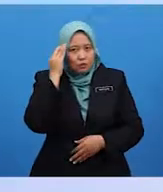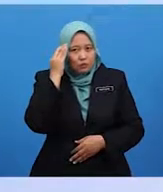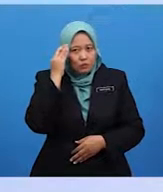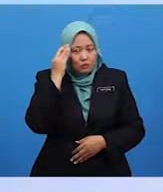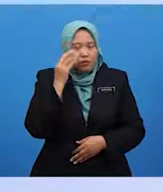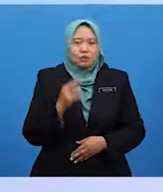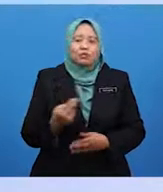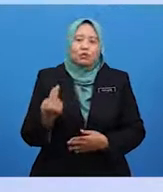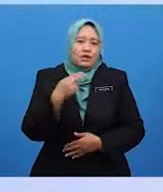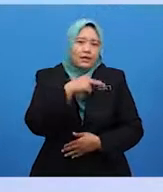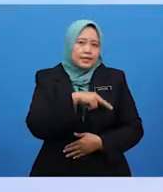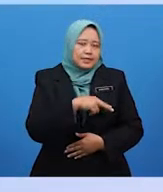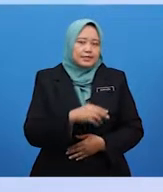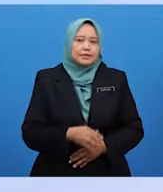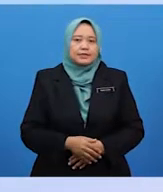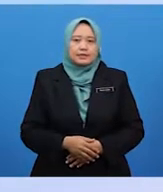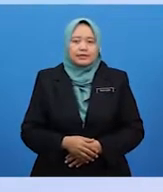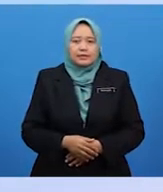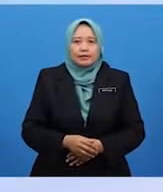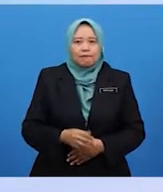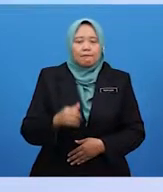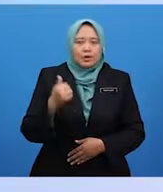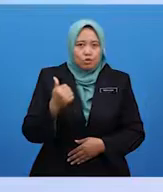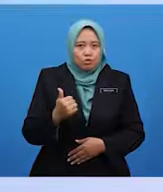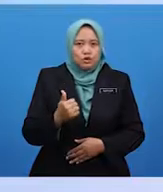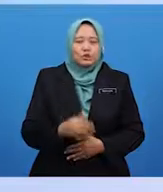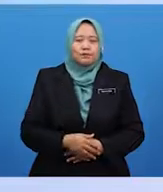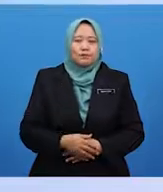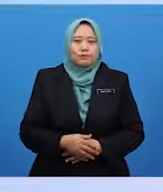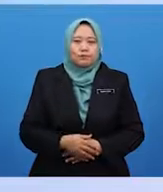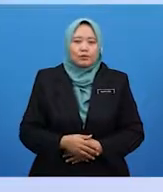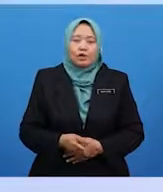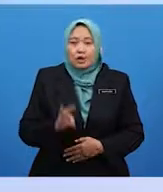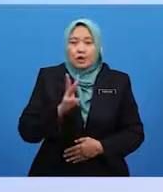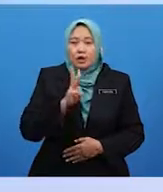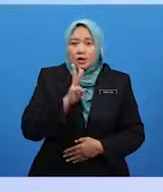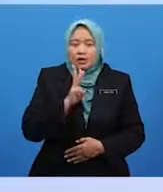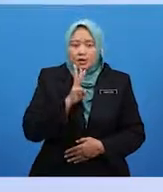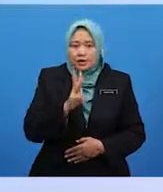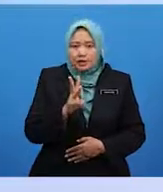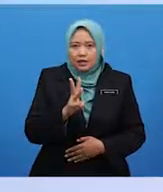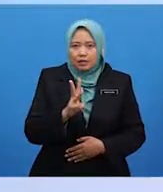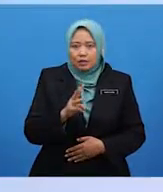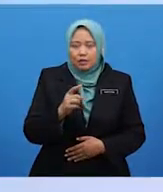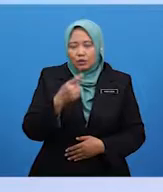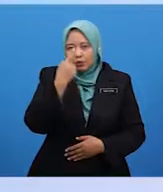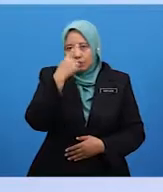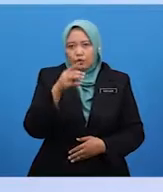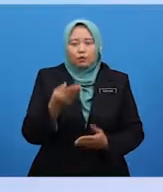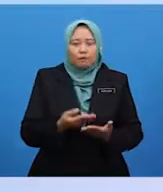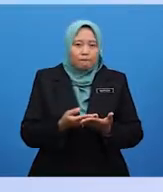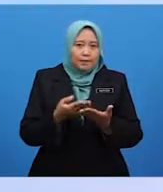yang dihasilkan sempurna. Seterusnya, air. Air merupakan faktor penting dalam wujudkan landscape yang sejuk dan